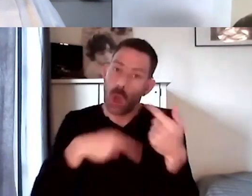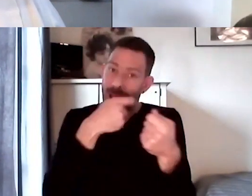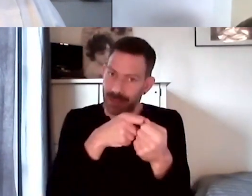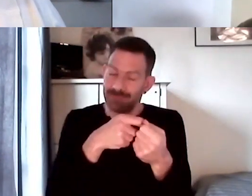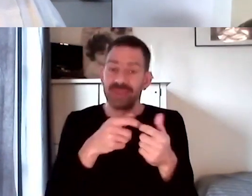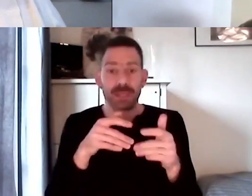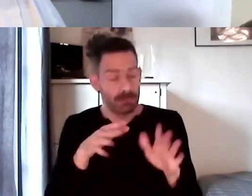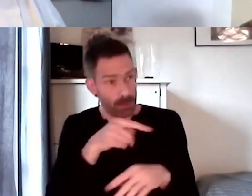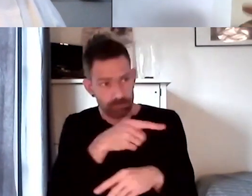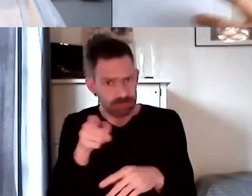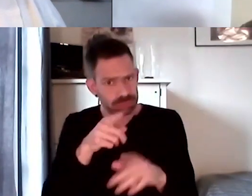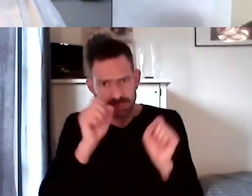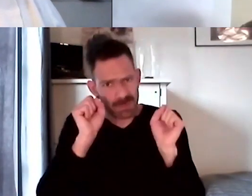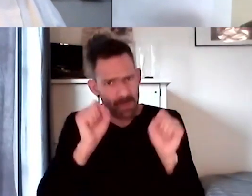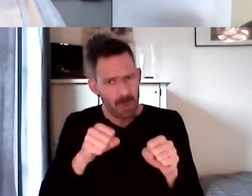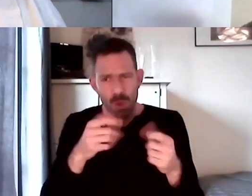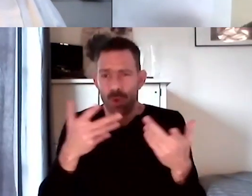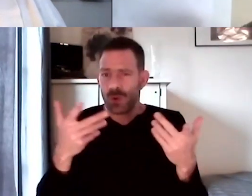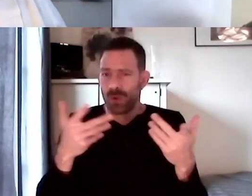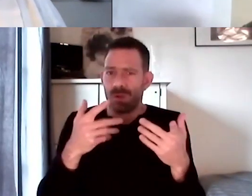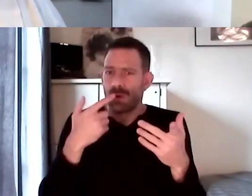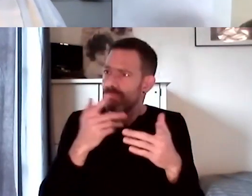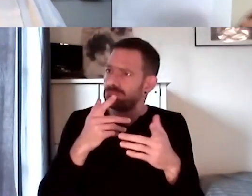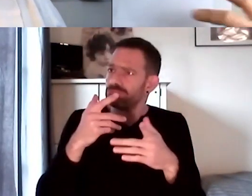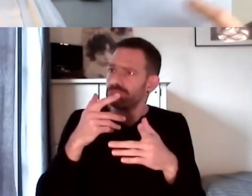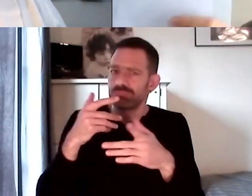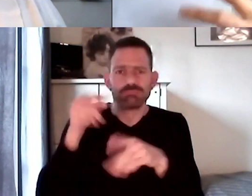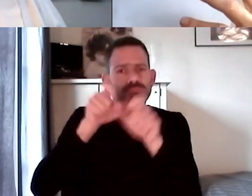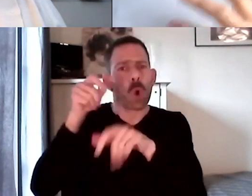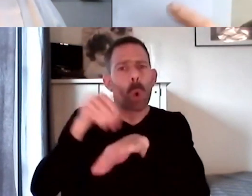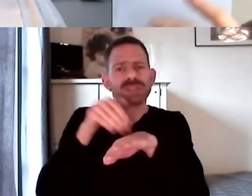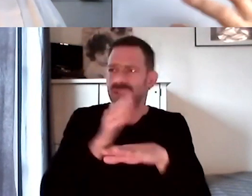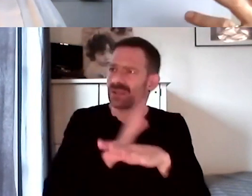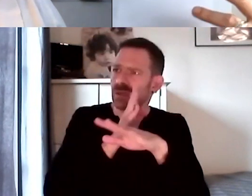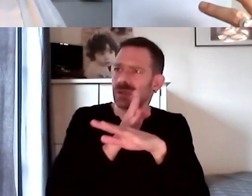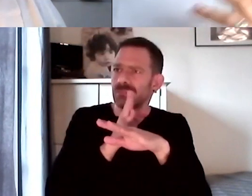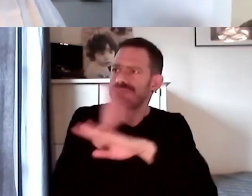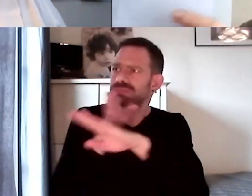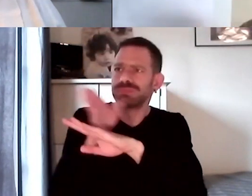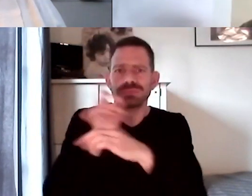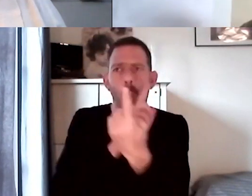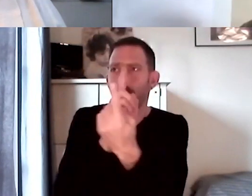pas à rencontrer plusieurs consultants. Il faut vraiment être